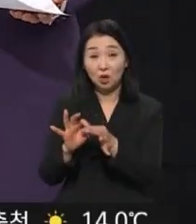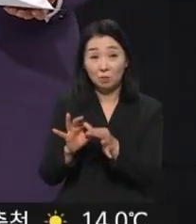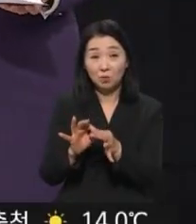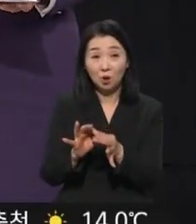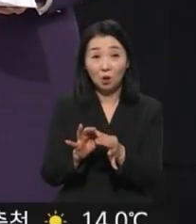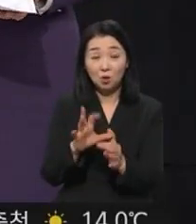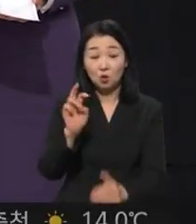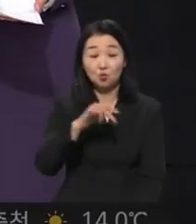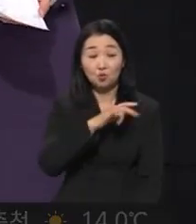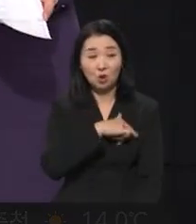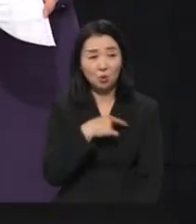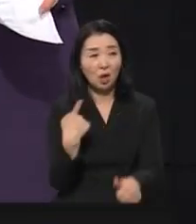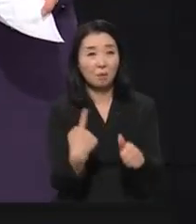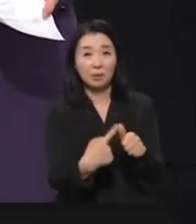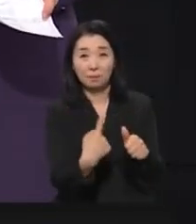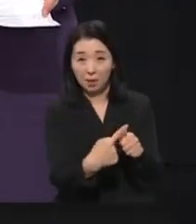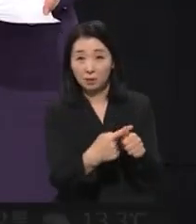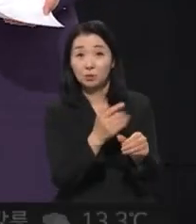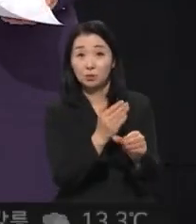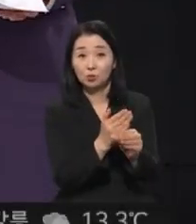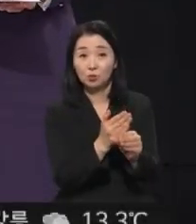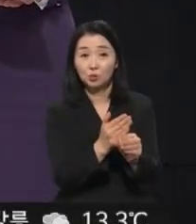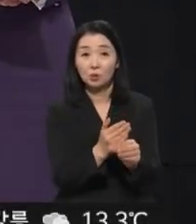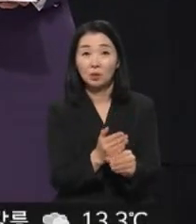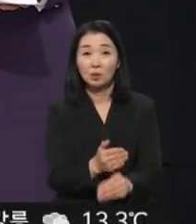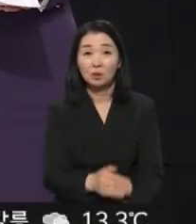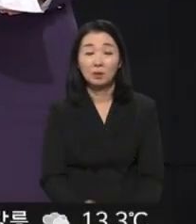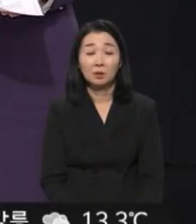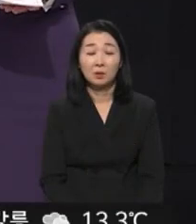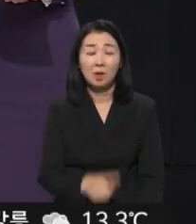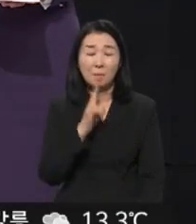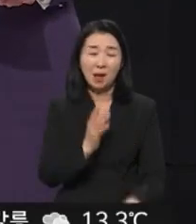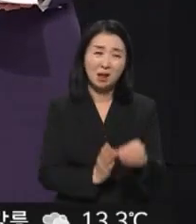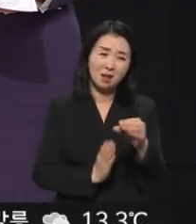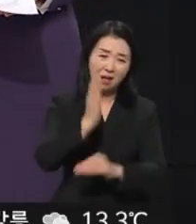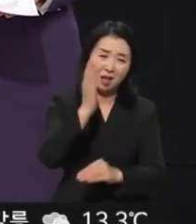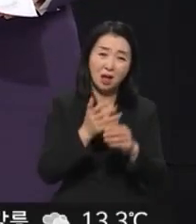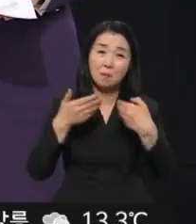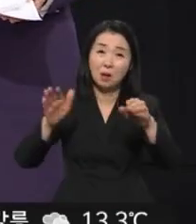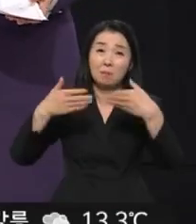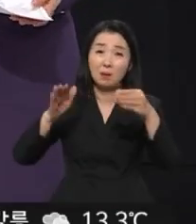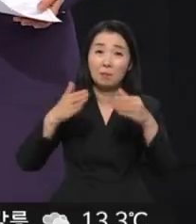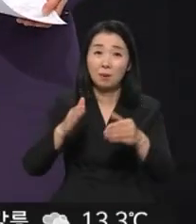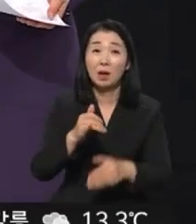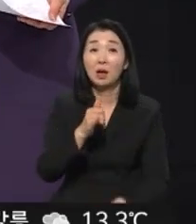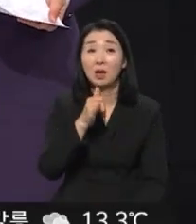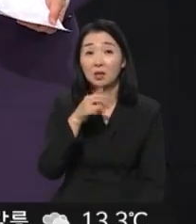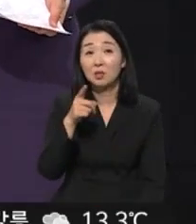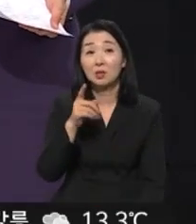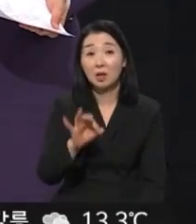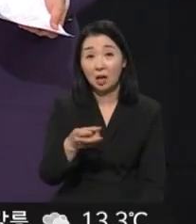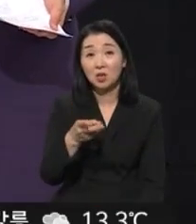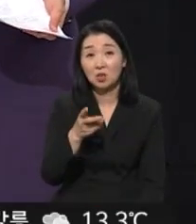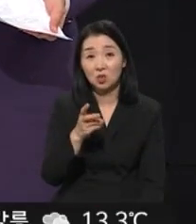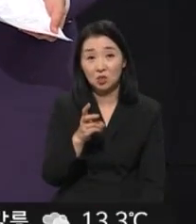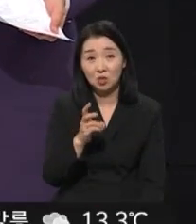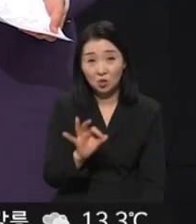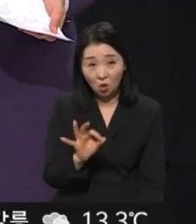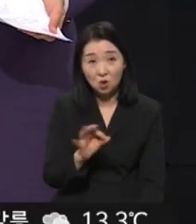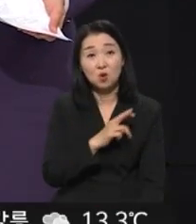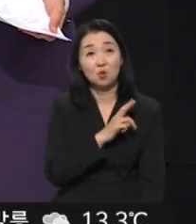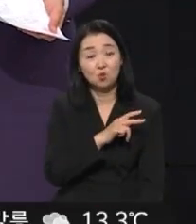전 의원의 행보를 비판하고 나섰는데요. 최근 거센 수위의 발언으로 강경 행보에 나선 김기현 의원도 말을